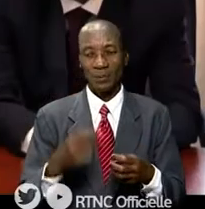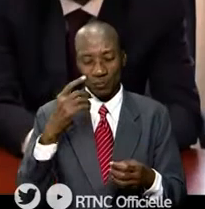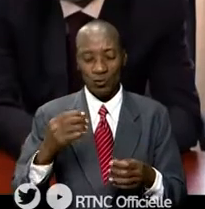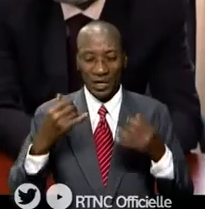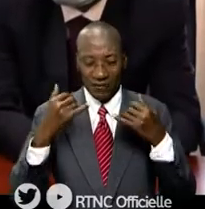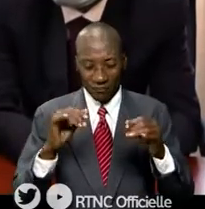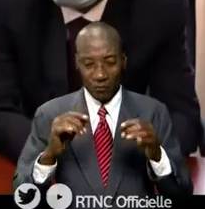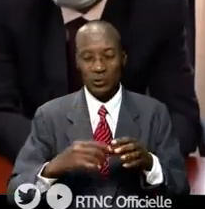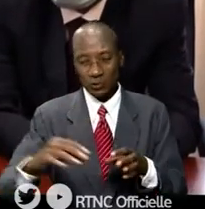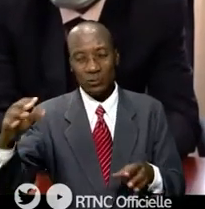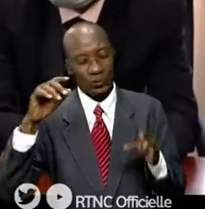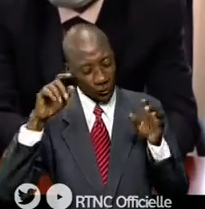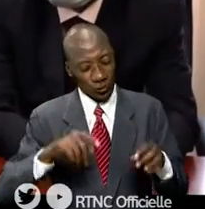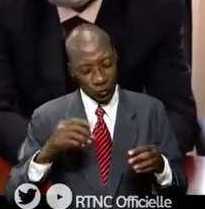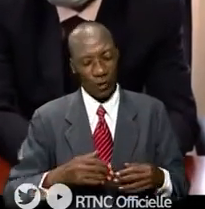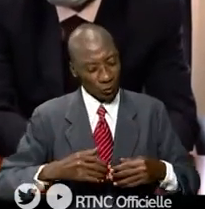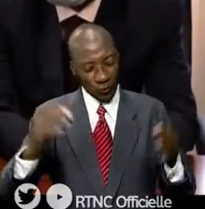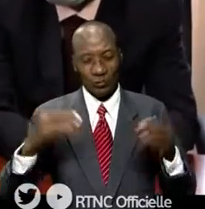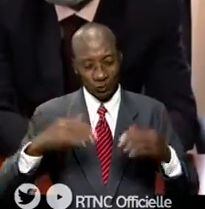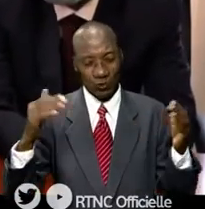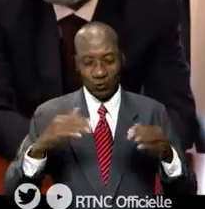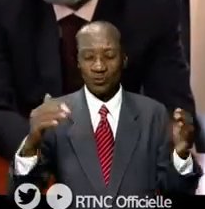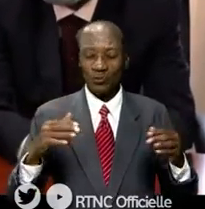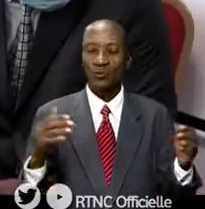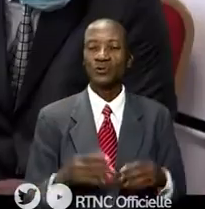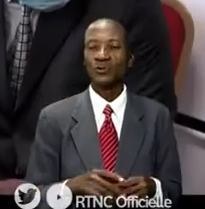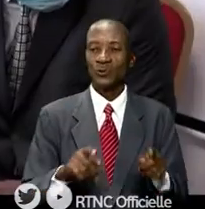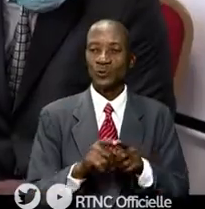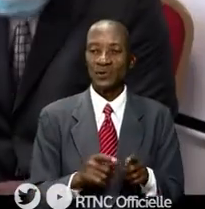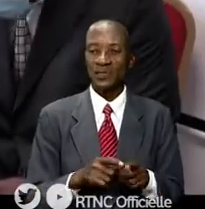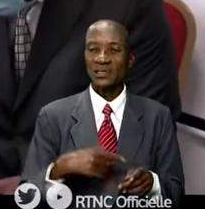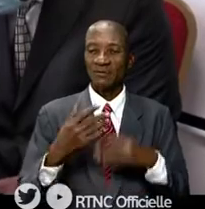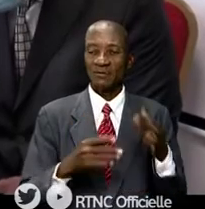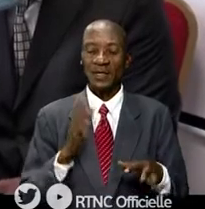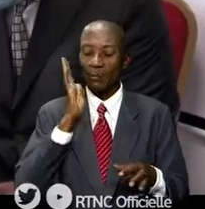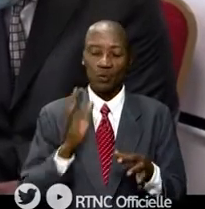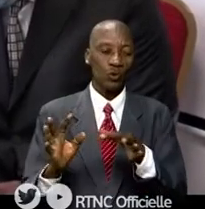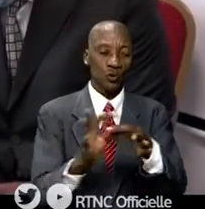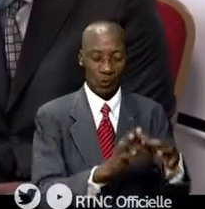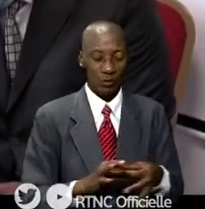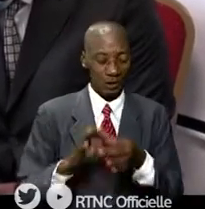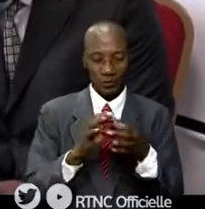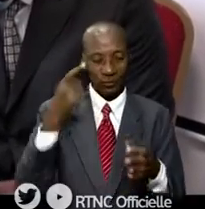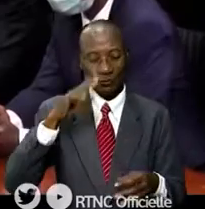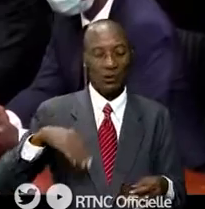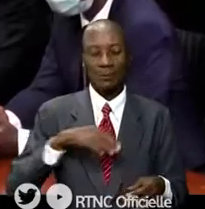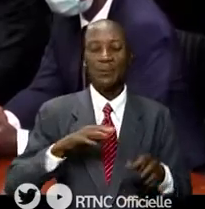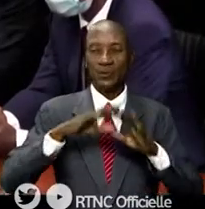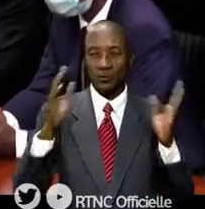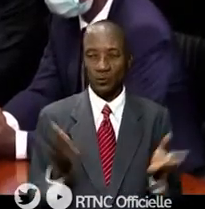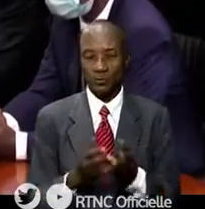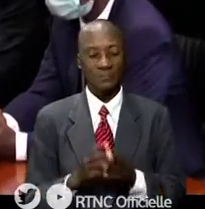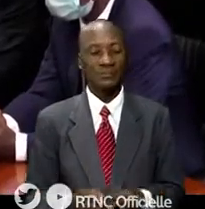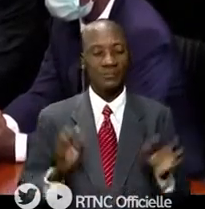restait en chantier avant de se dire ouvert à toute collaboration en cas de besoin. De son côté, le nouveau patron du